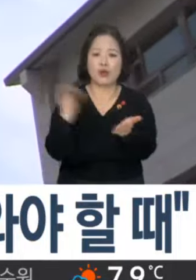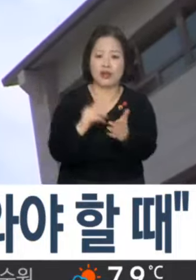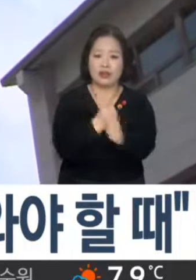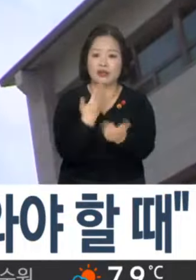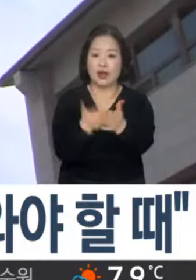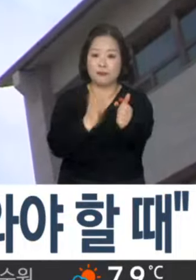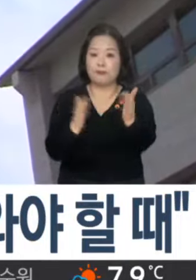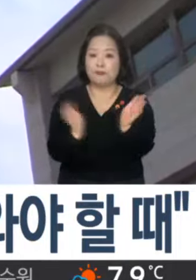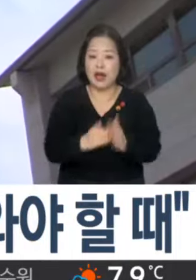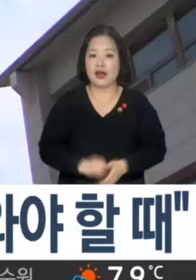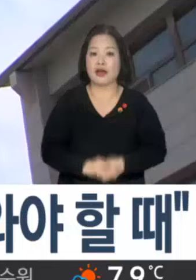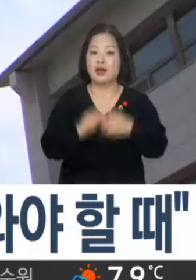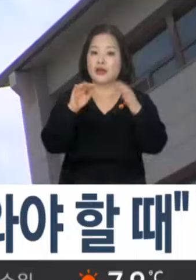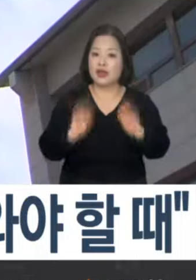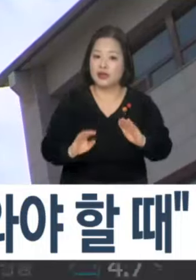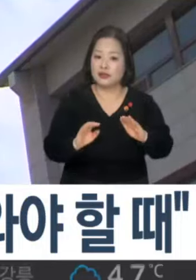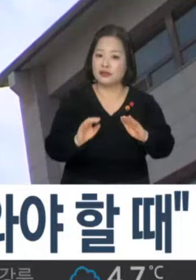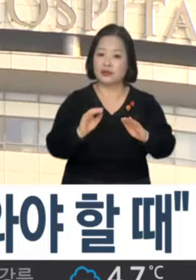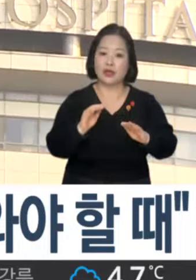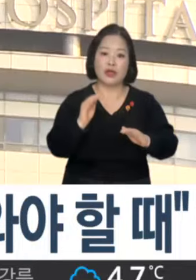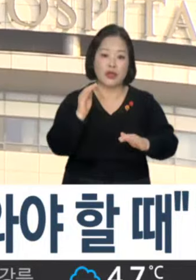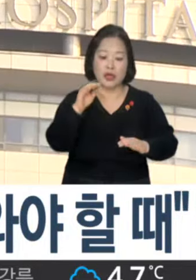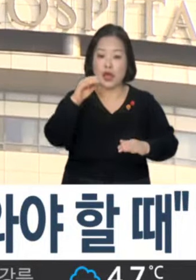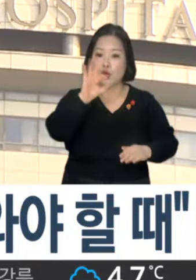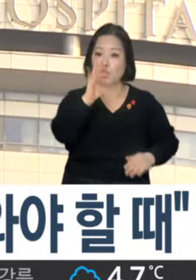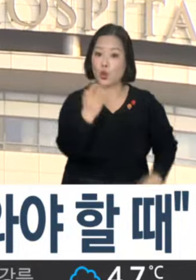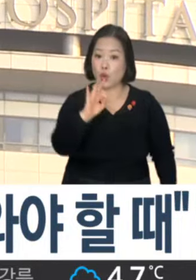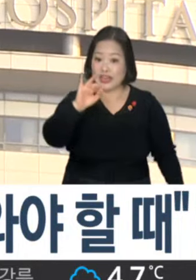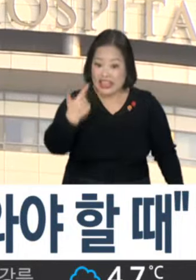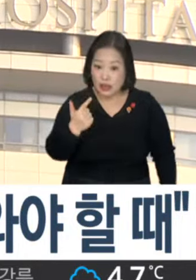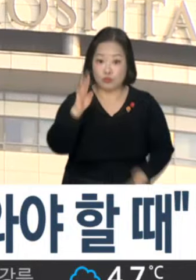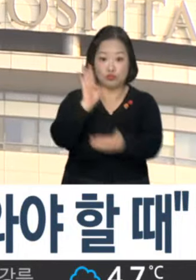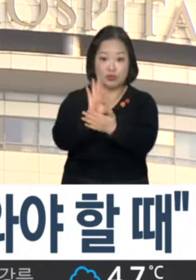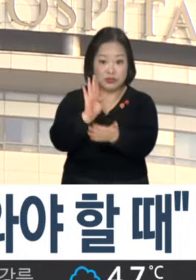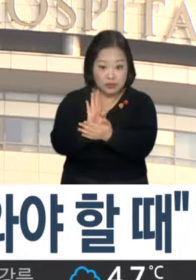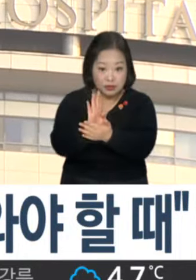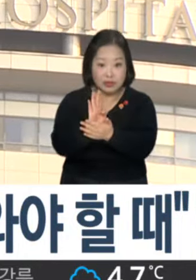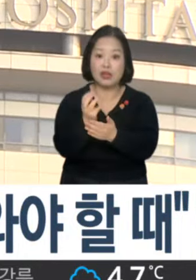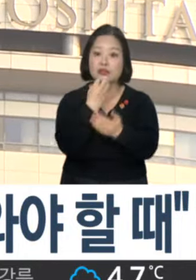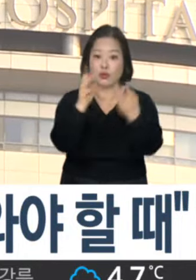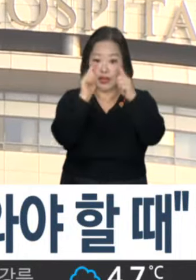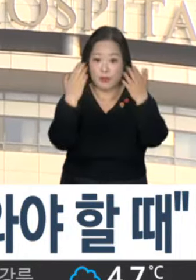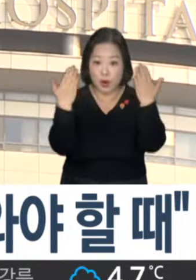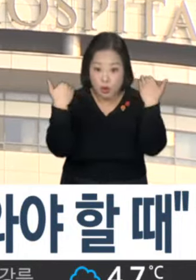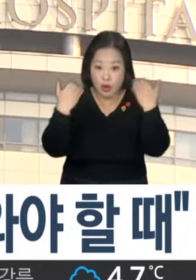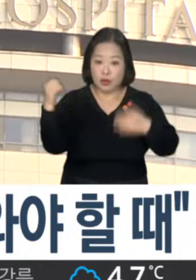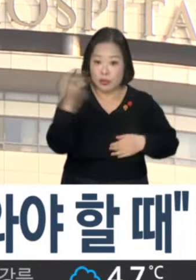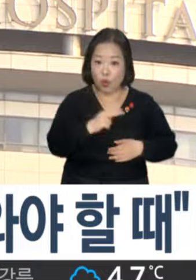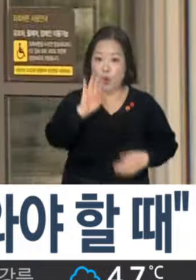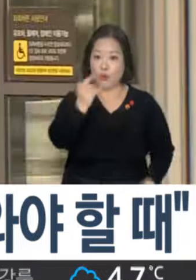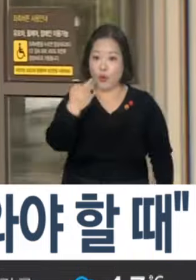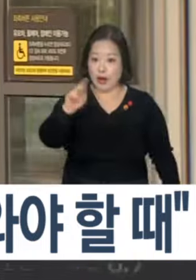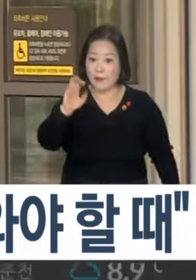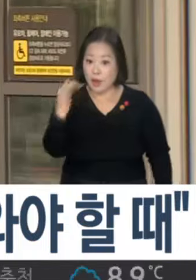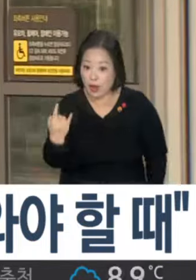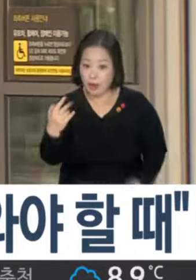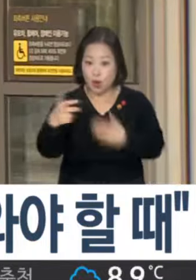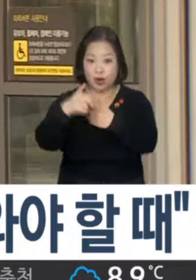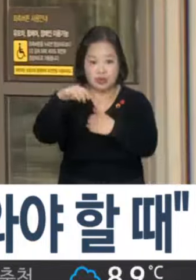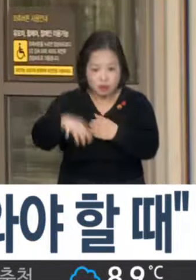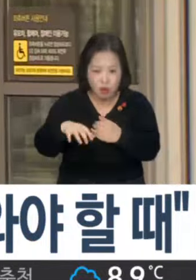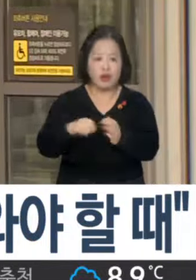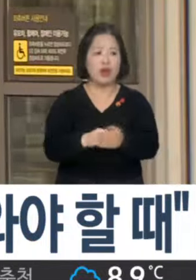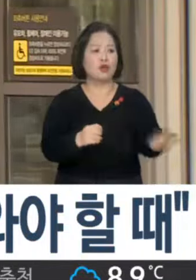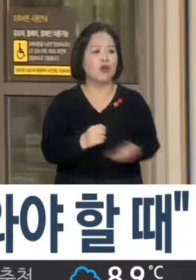강남 세브란스 용인 세브란스 병원의 원장들이 오늘 오후 전공의들에게 보낸 이메일을 통해서 여러분의 메시지는 국민에게